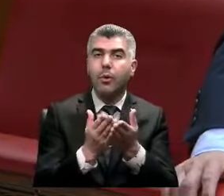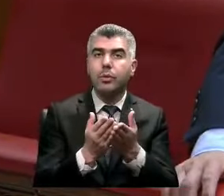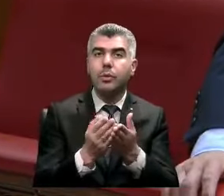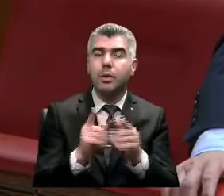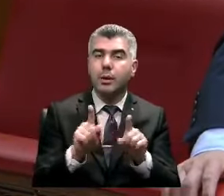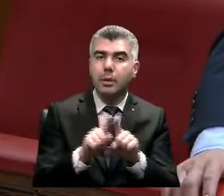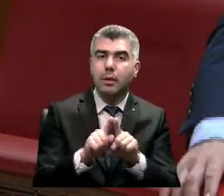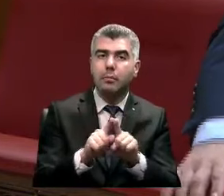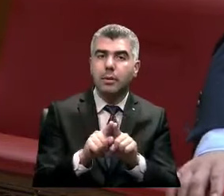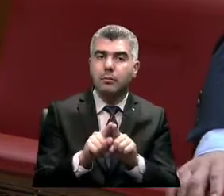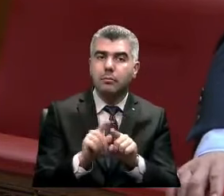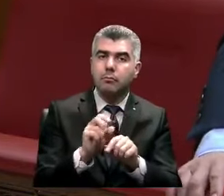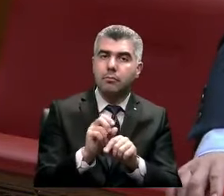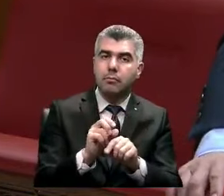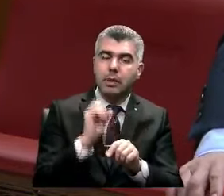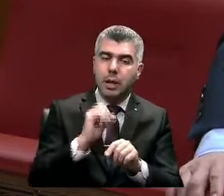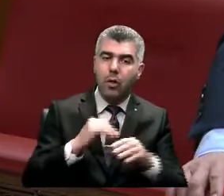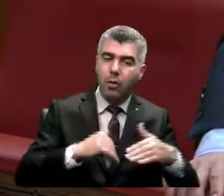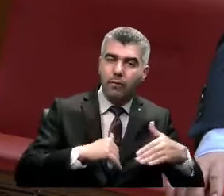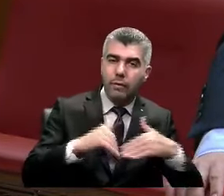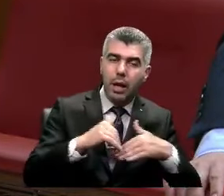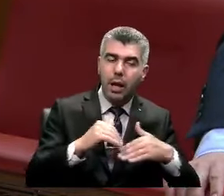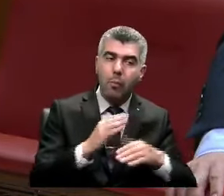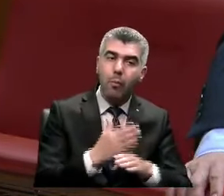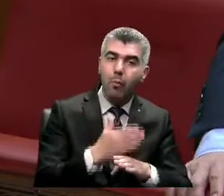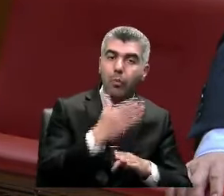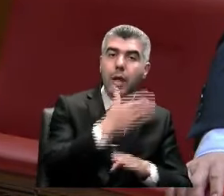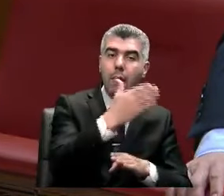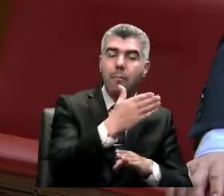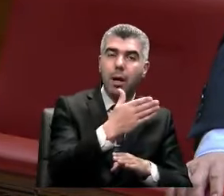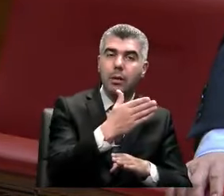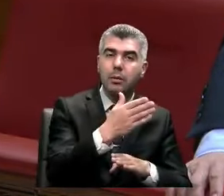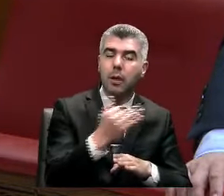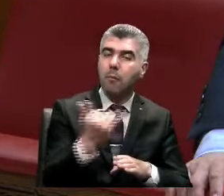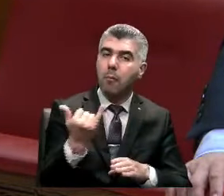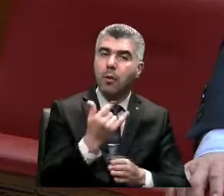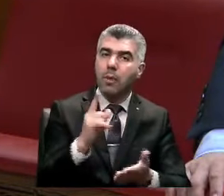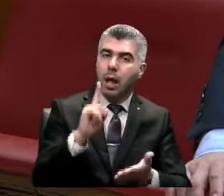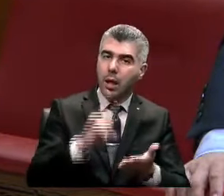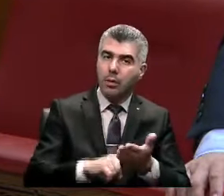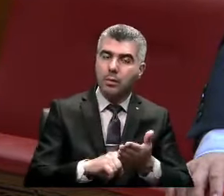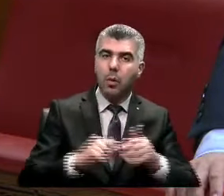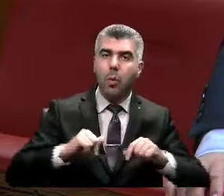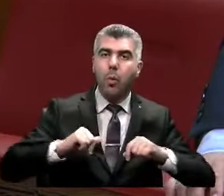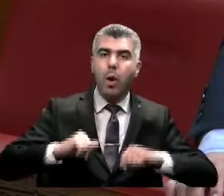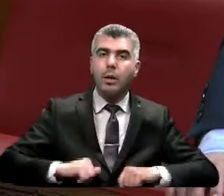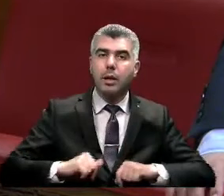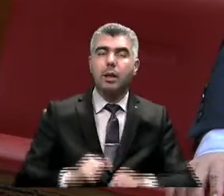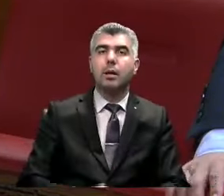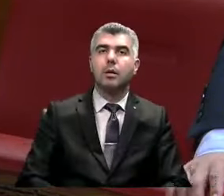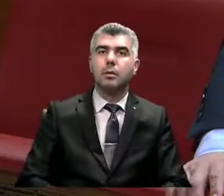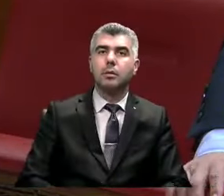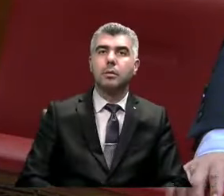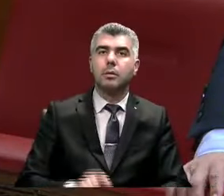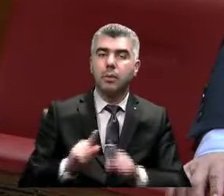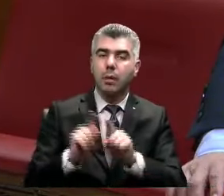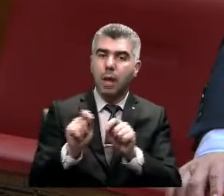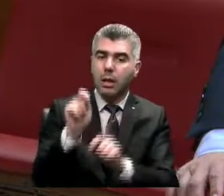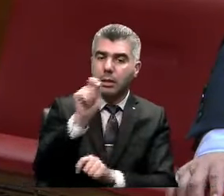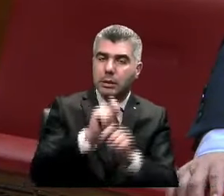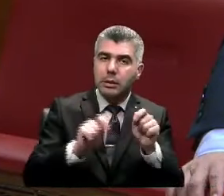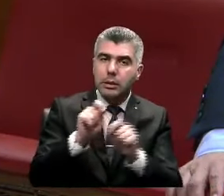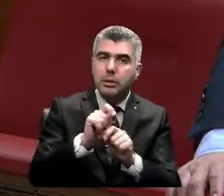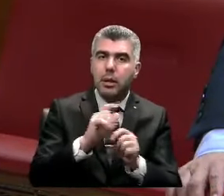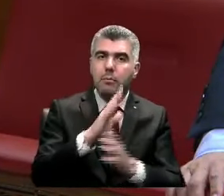التنقل اللي خص بلادنا تخاف المستقبل وتتعتز من الوزارة باش دير الإعداد ديال واحد